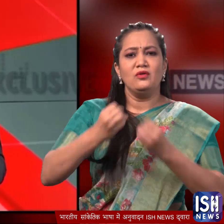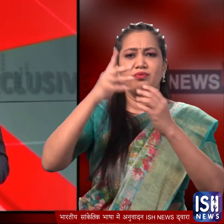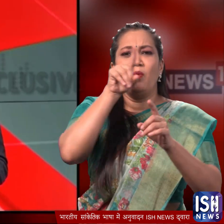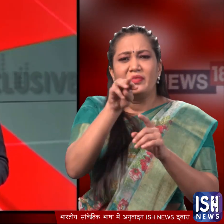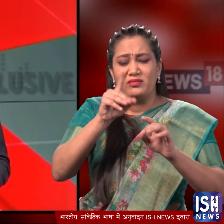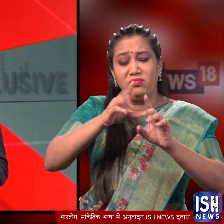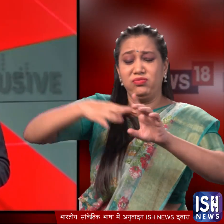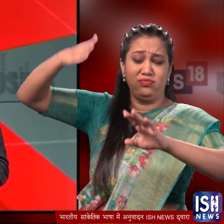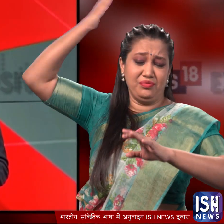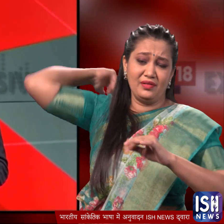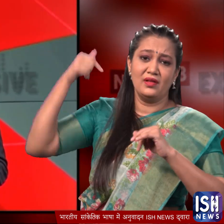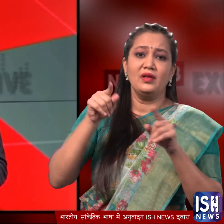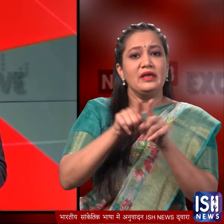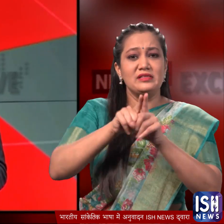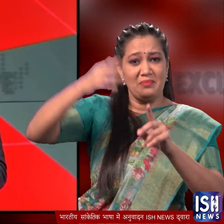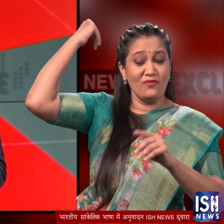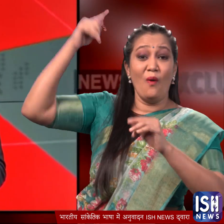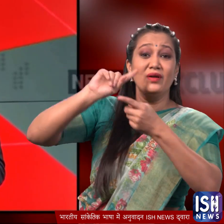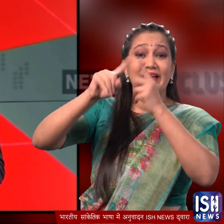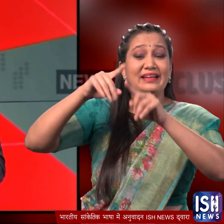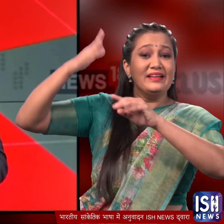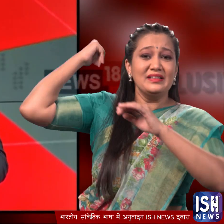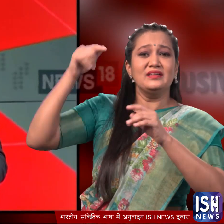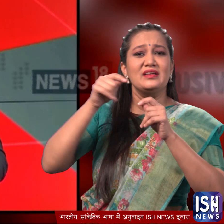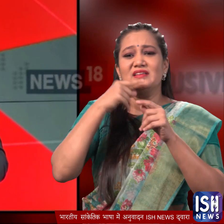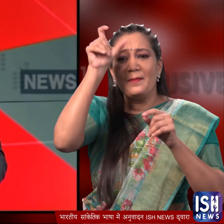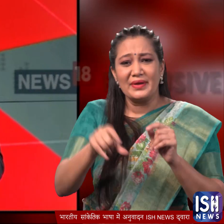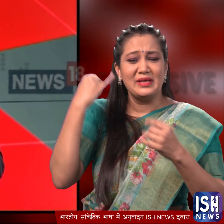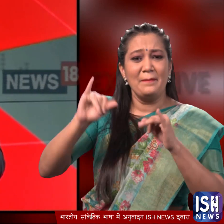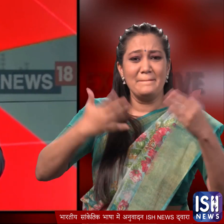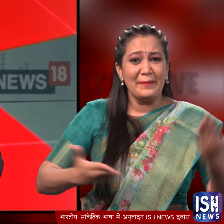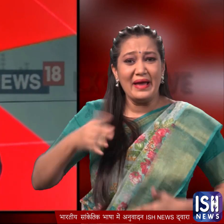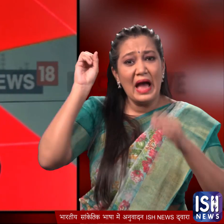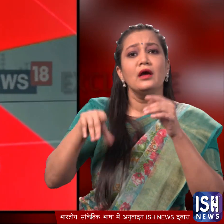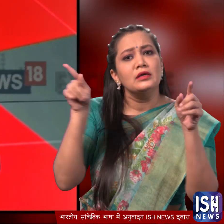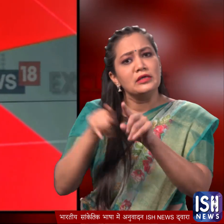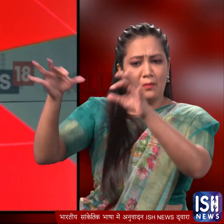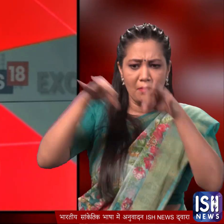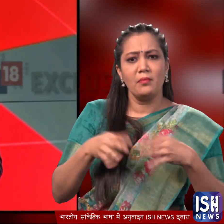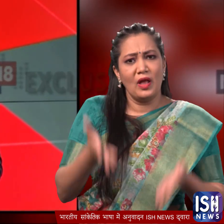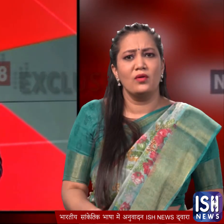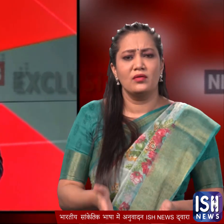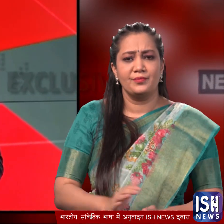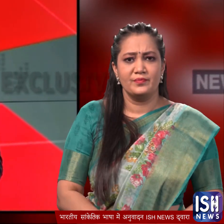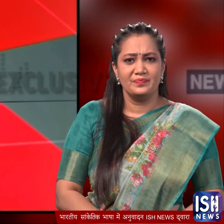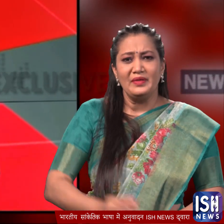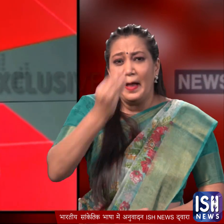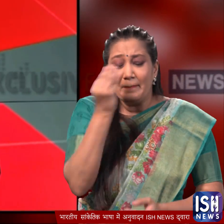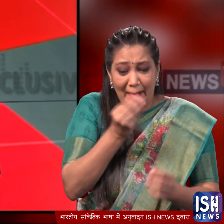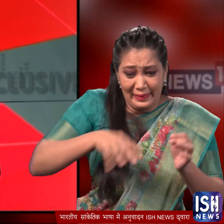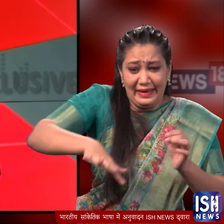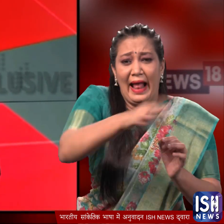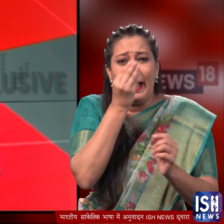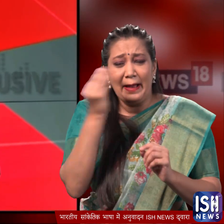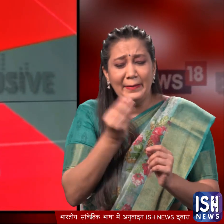बात यह कि हजारों साल से हम लोग दुर्योधन को कोसते हैं कि मौका मिलते ही दुर्योधन जैसा ही रवैया भी अपना लेते हैं। सुई की